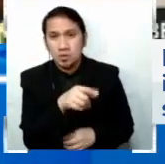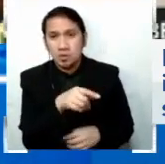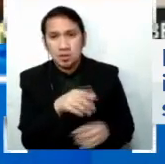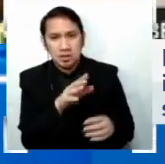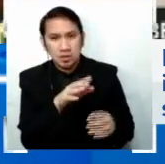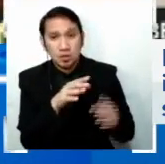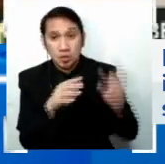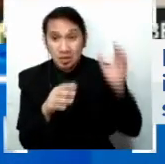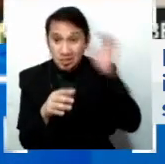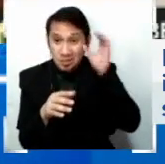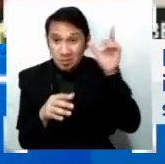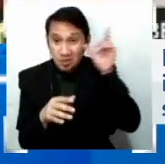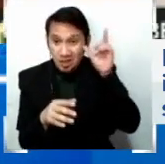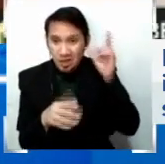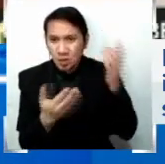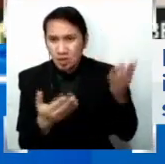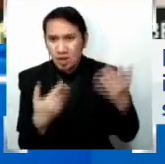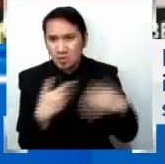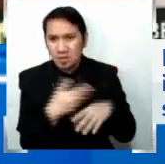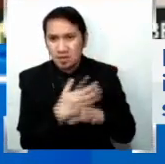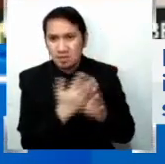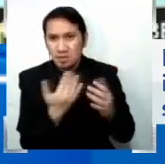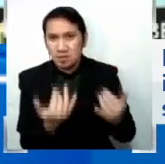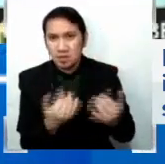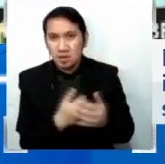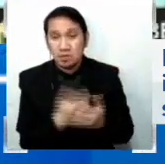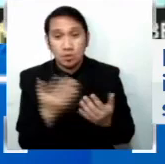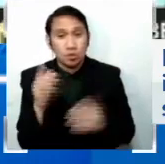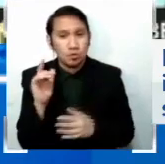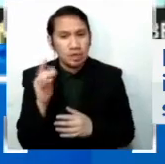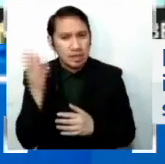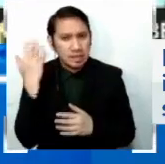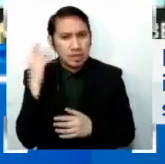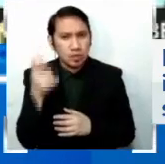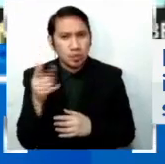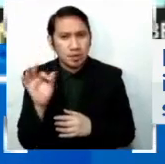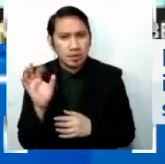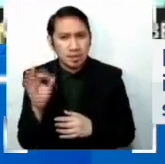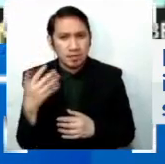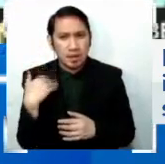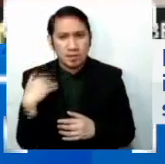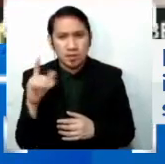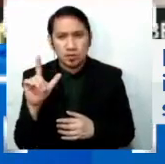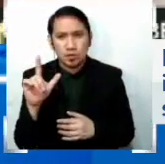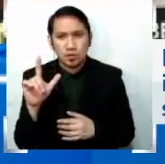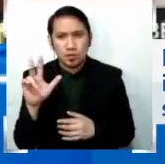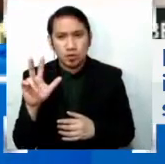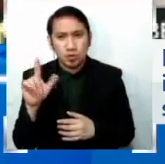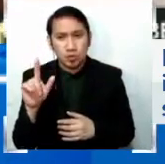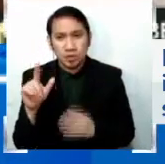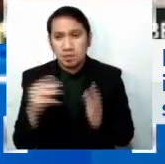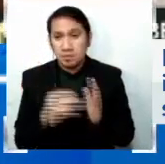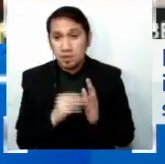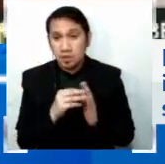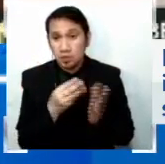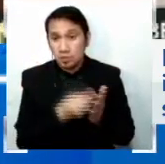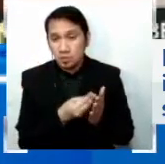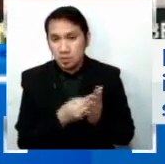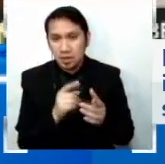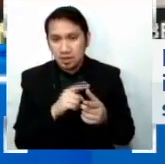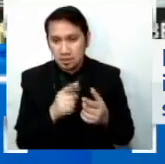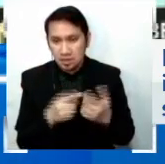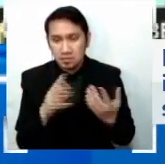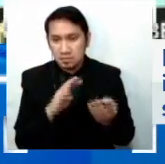na sinabing nasa Davao siya ngayon. Noong 2019, nasa 31 million pesos daw ang pera nito, naging 41 million pesos